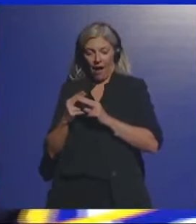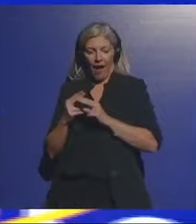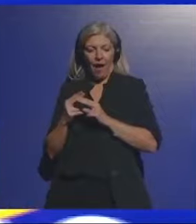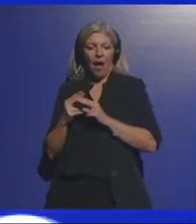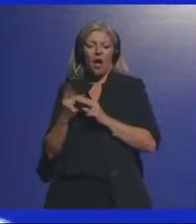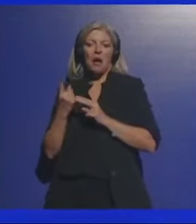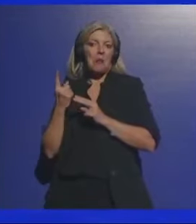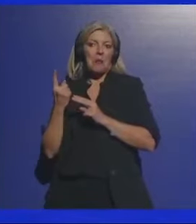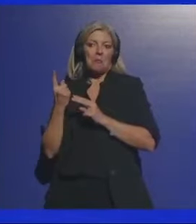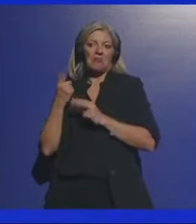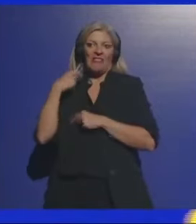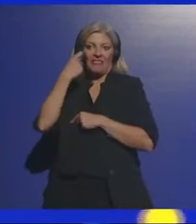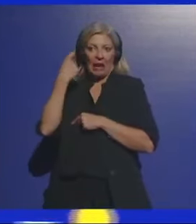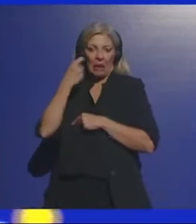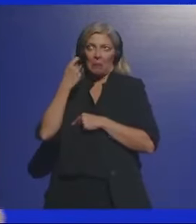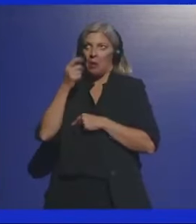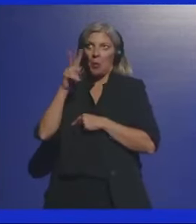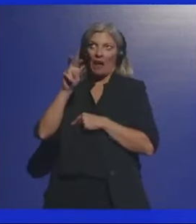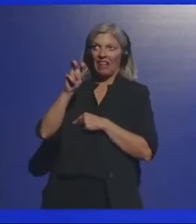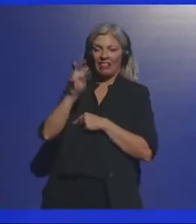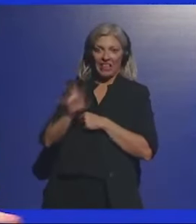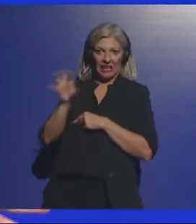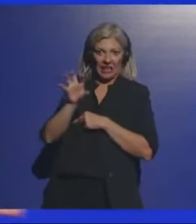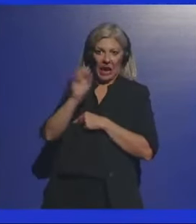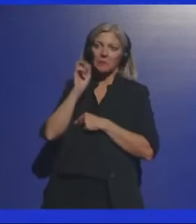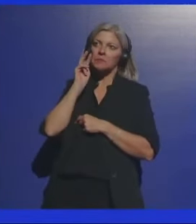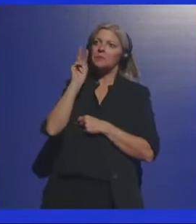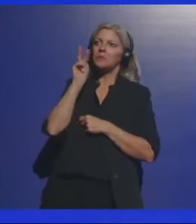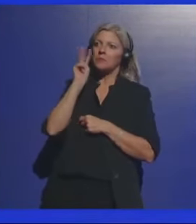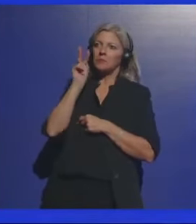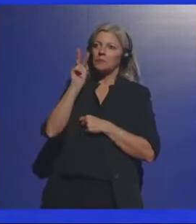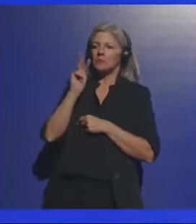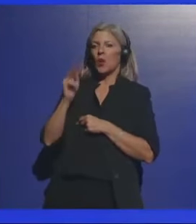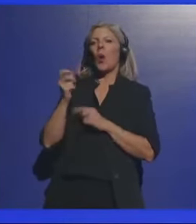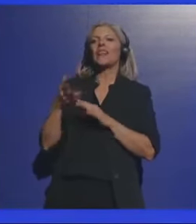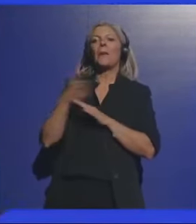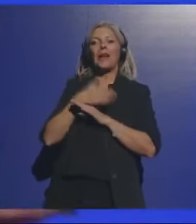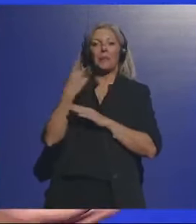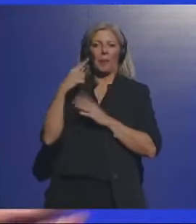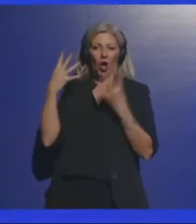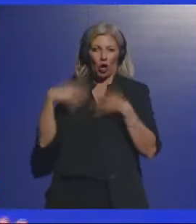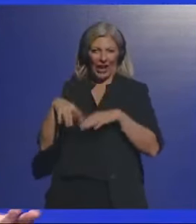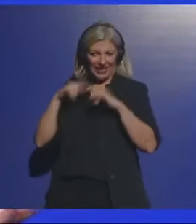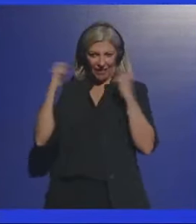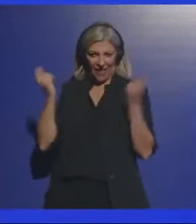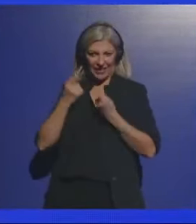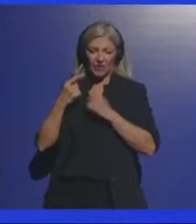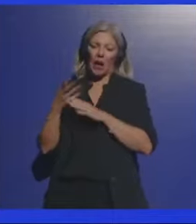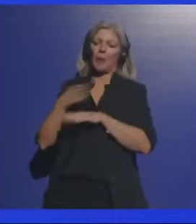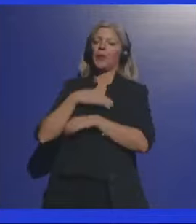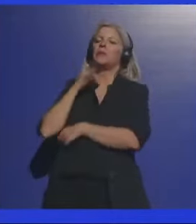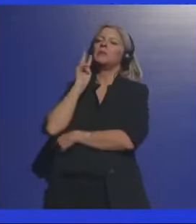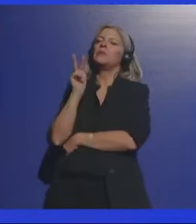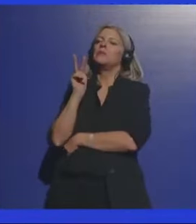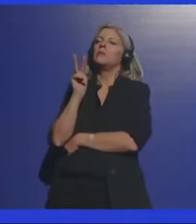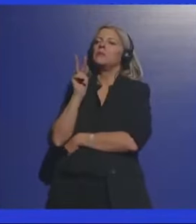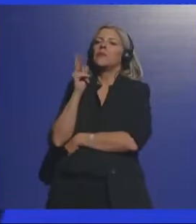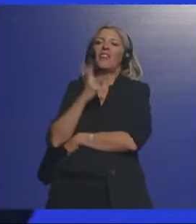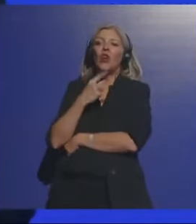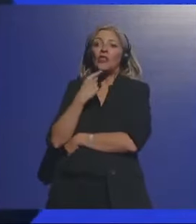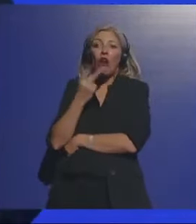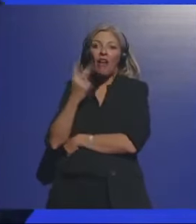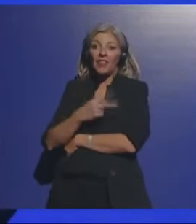20 film da vedere li vediamo prima per organizzare il festival e belli ce ne saranno stati